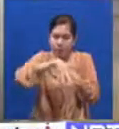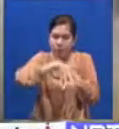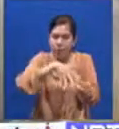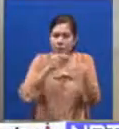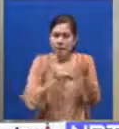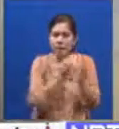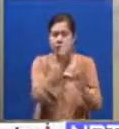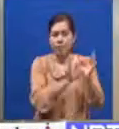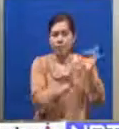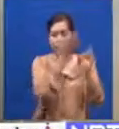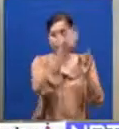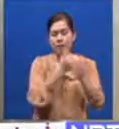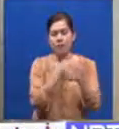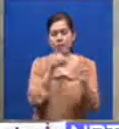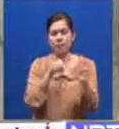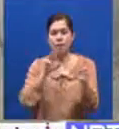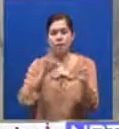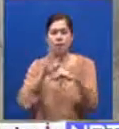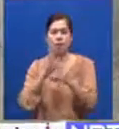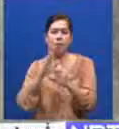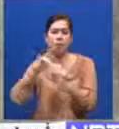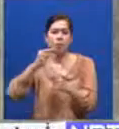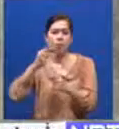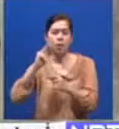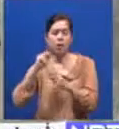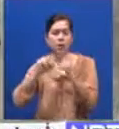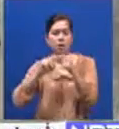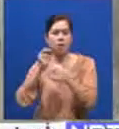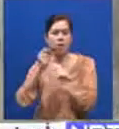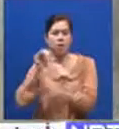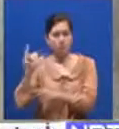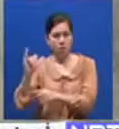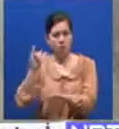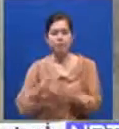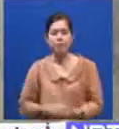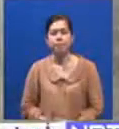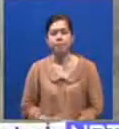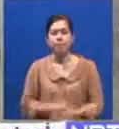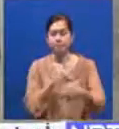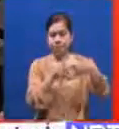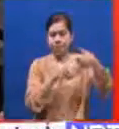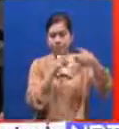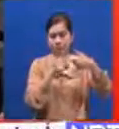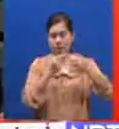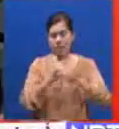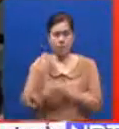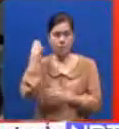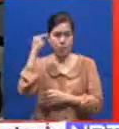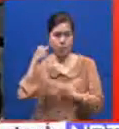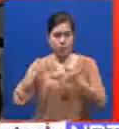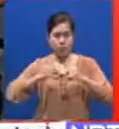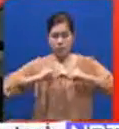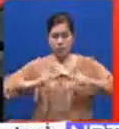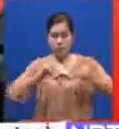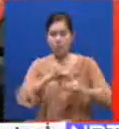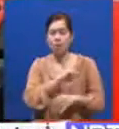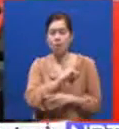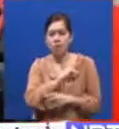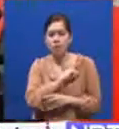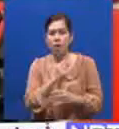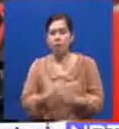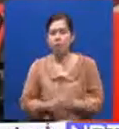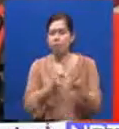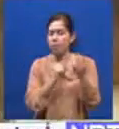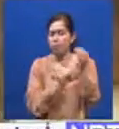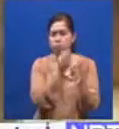าอำเภอวังน้อยจังหวัดพระนครศรีอยุธยาซึ่งนางสาวจินตนาไทยแก้วเป็นเจ้าของโรงงานโดยเพลิงได้ไหม้อาคารวอ